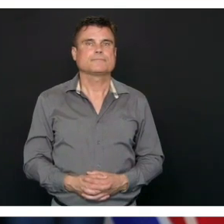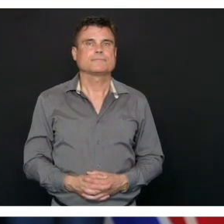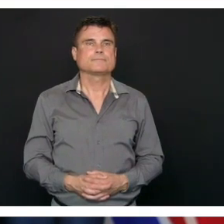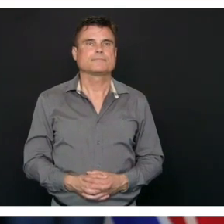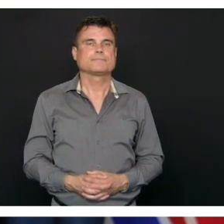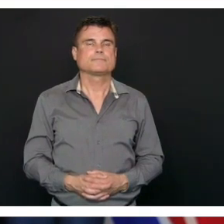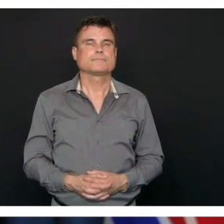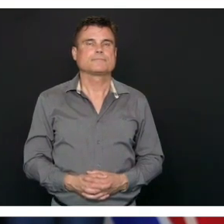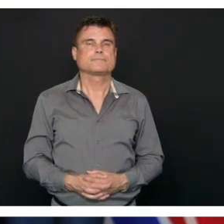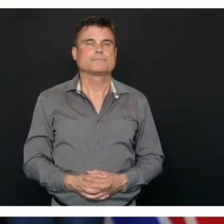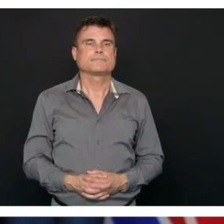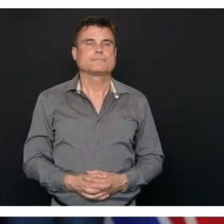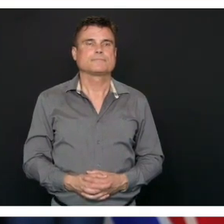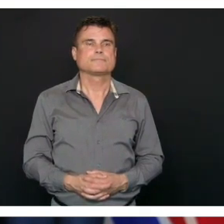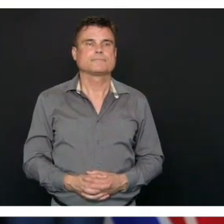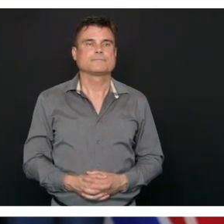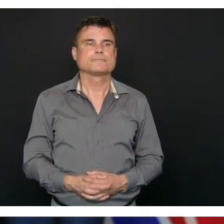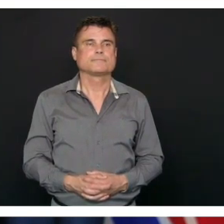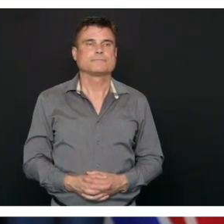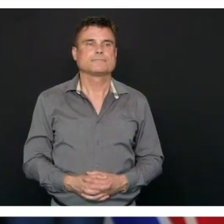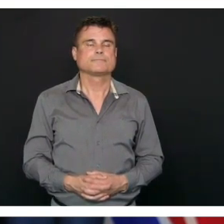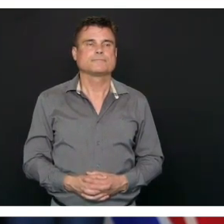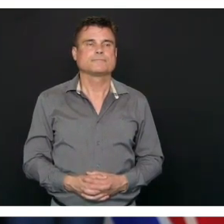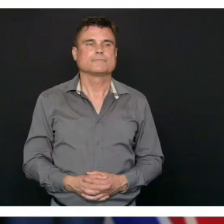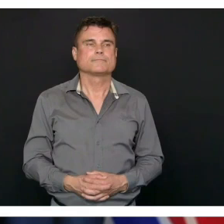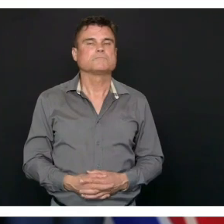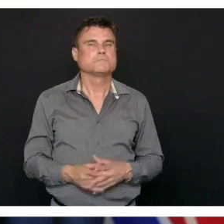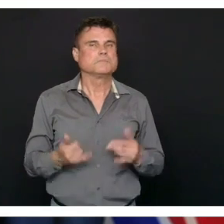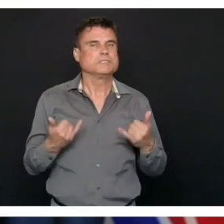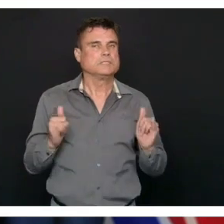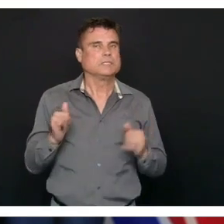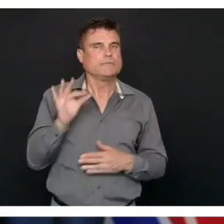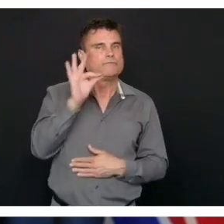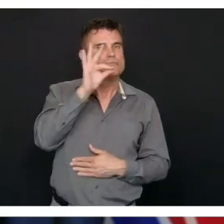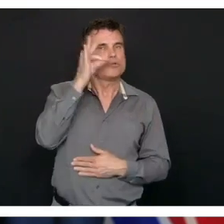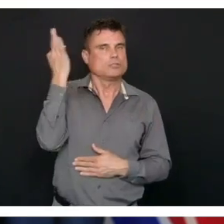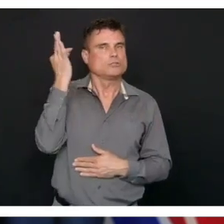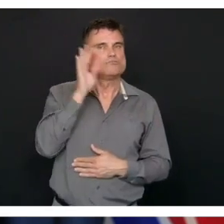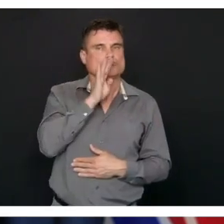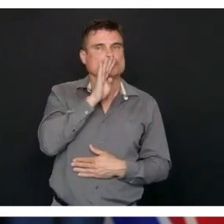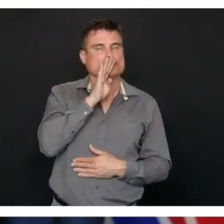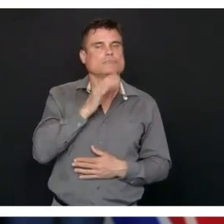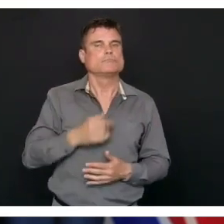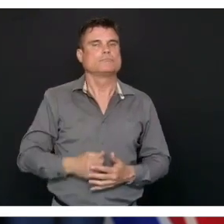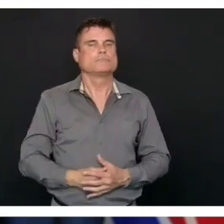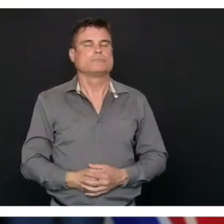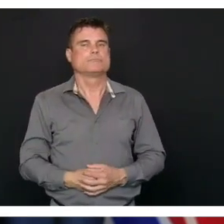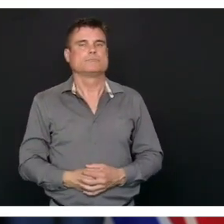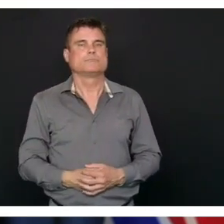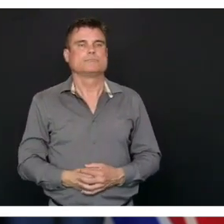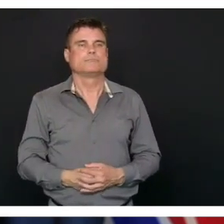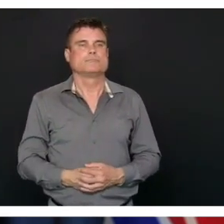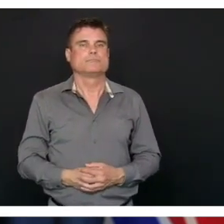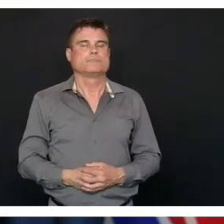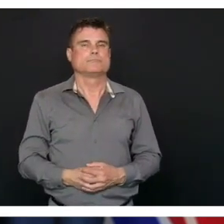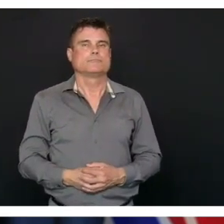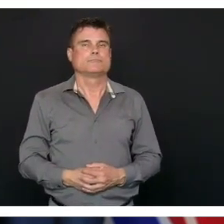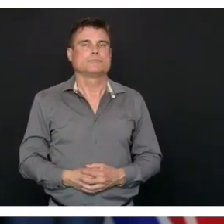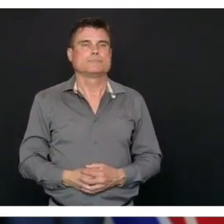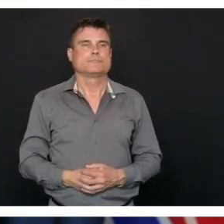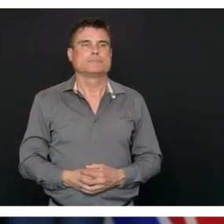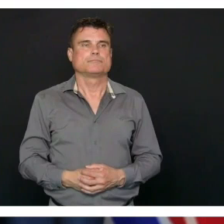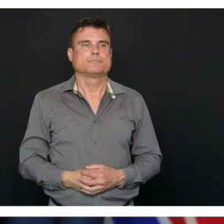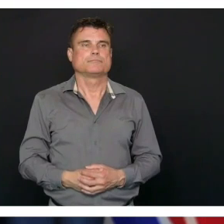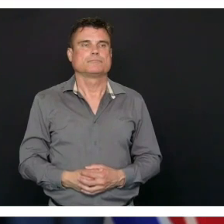circonstances maintenant. Ce n pas, en général, les personnes des autres provinces, c'est surtout des personnes qui habitent au